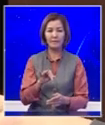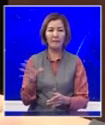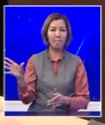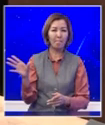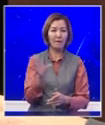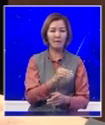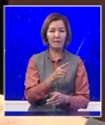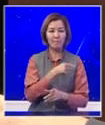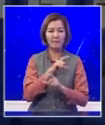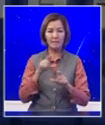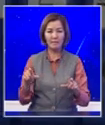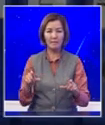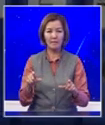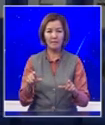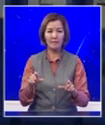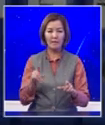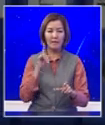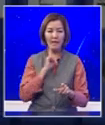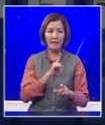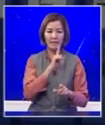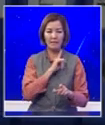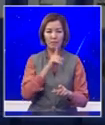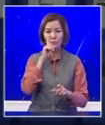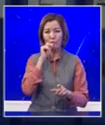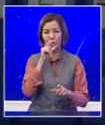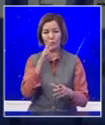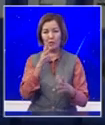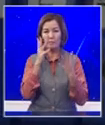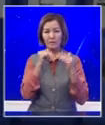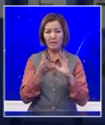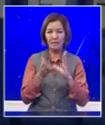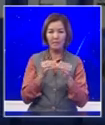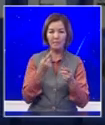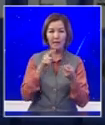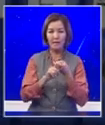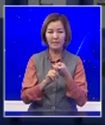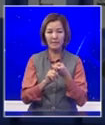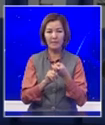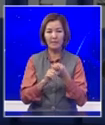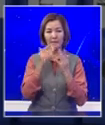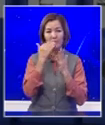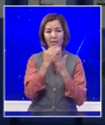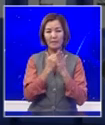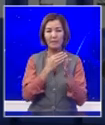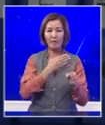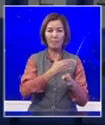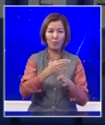барлық медициналық ұйымдарда әйелдер мен ер адамдардың санына байланысты ол бағдарламалар